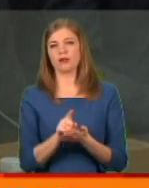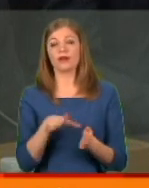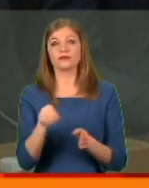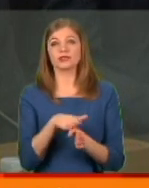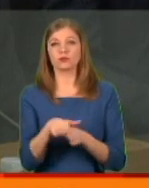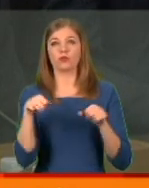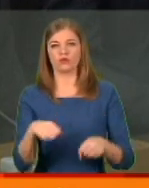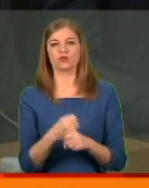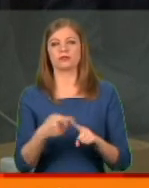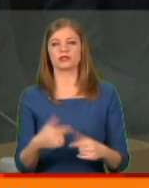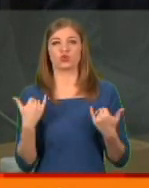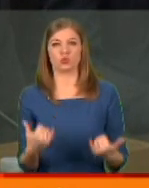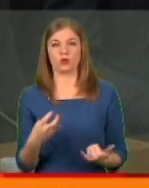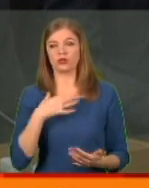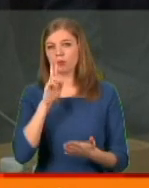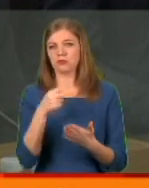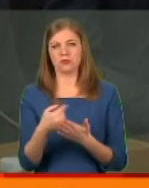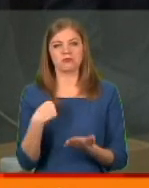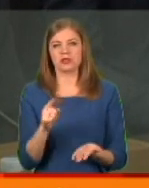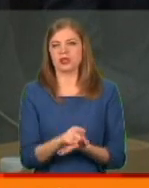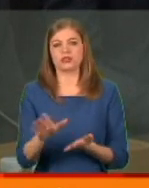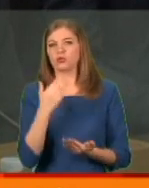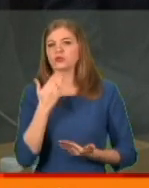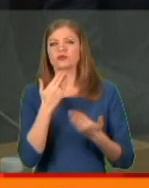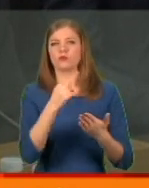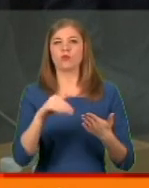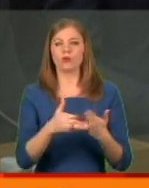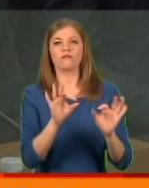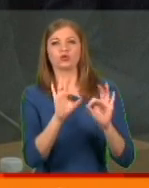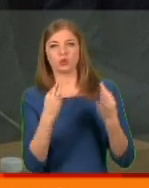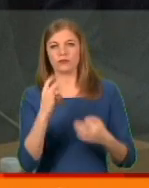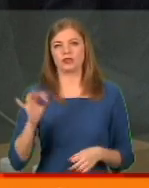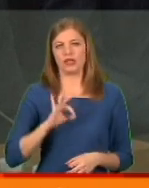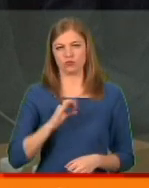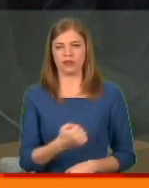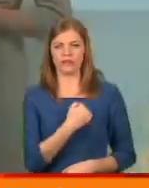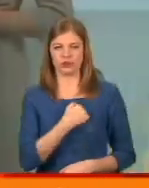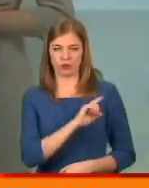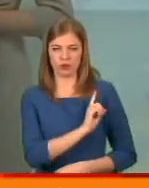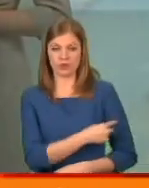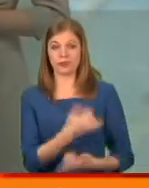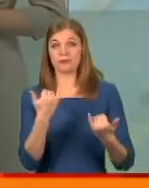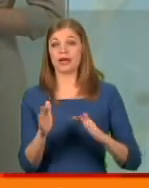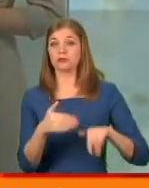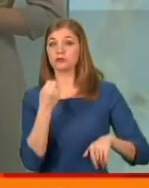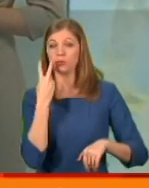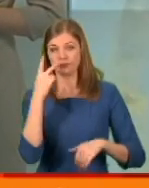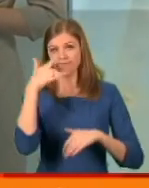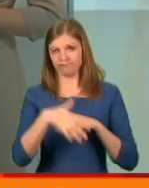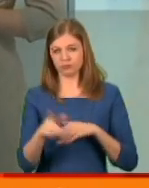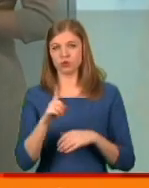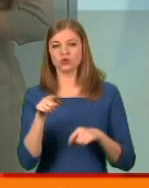повноваження зробити це сьогодні. На мій погляд, ми не зобов'язані звертатися по новий дозвіл на застосування військової сили. Нині по обіді стало відомо,